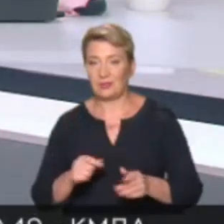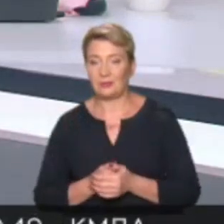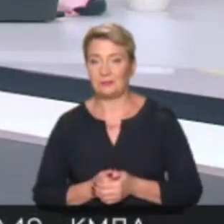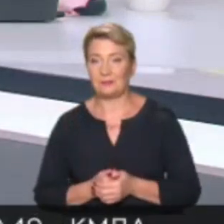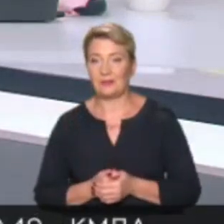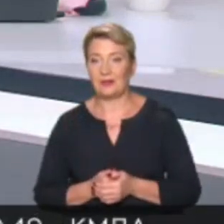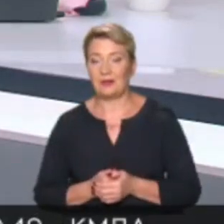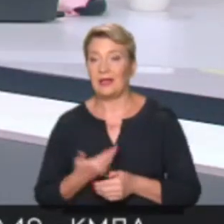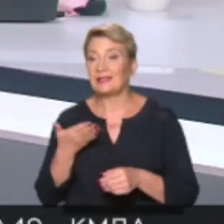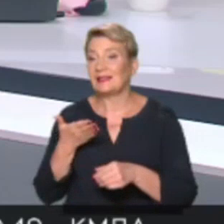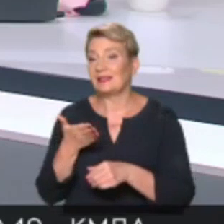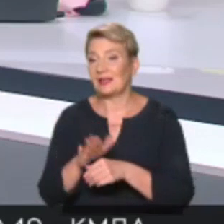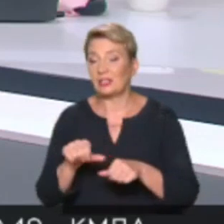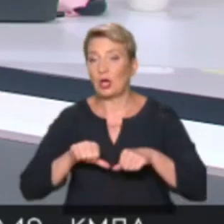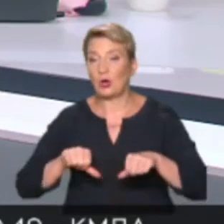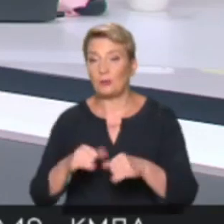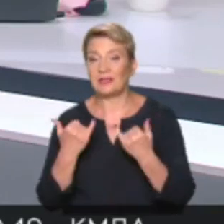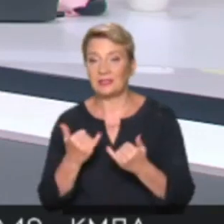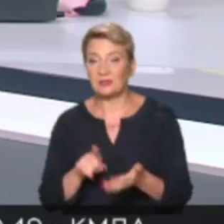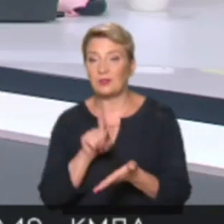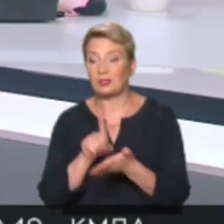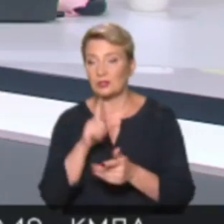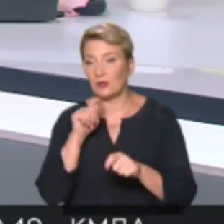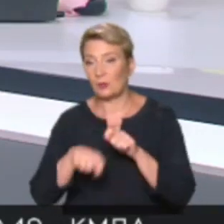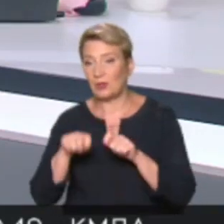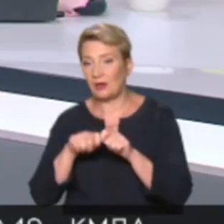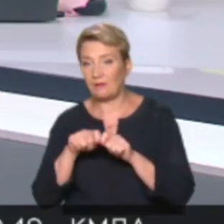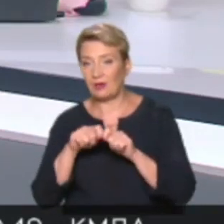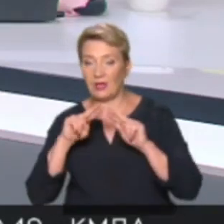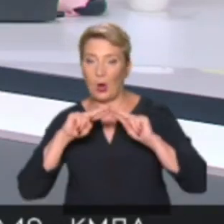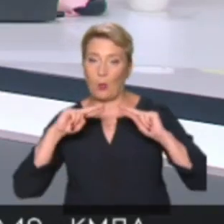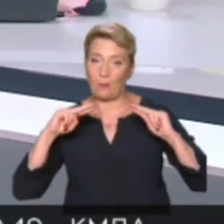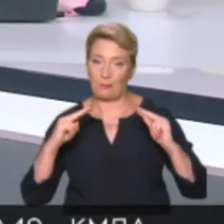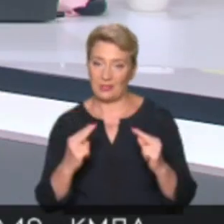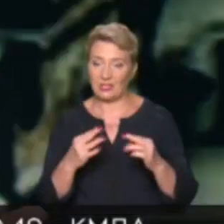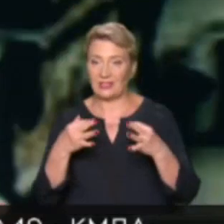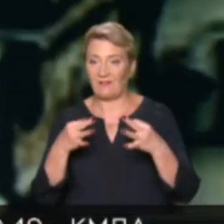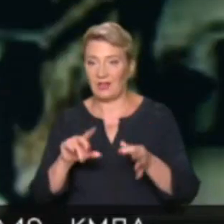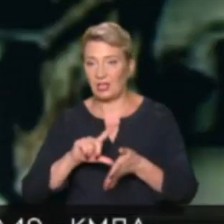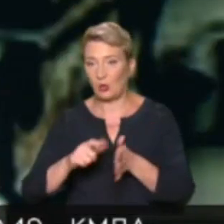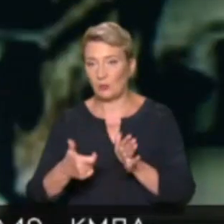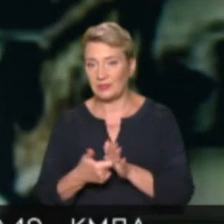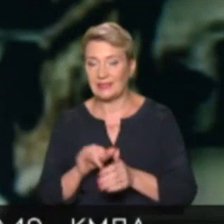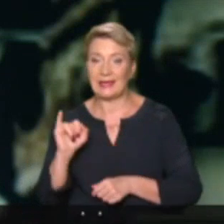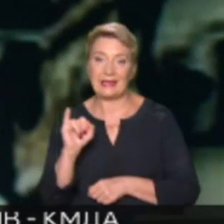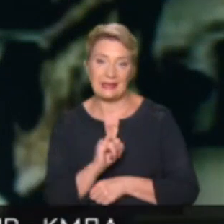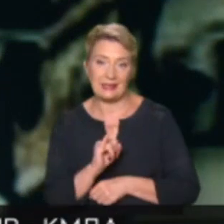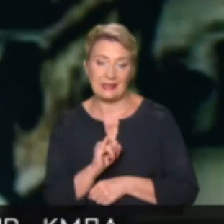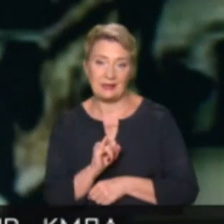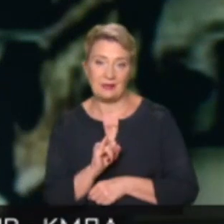І за наказом комісія сьогодні має перевірити, опечатати вивільнені корпуси. Ну, але ж